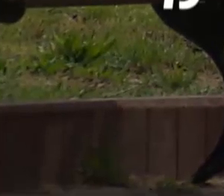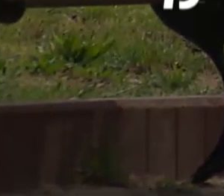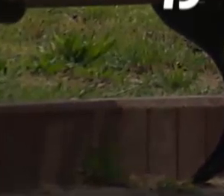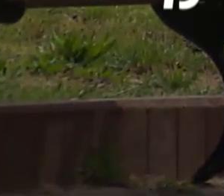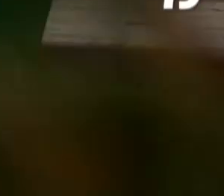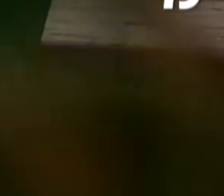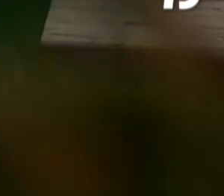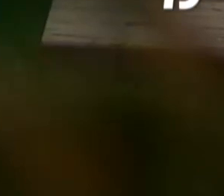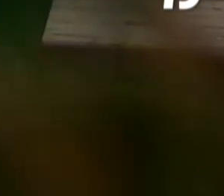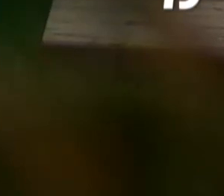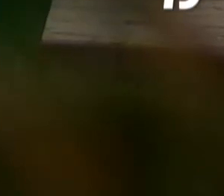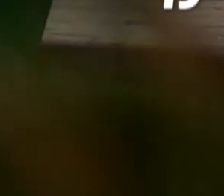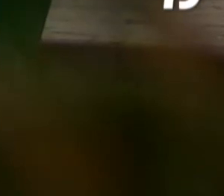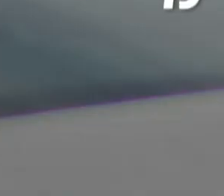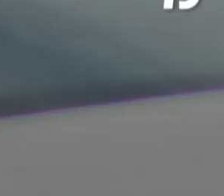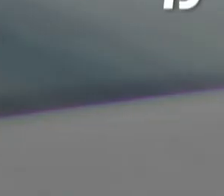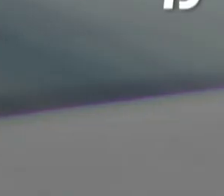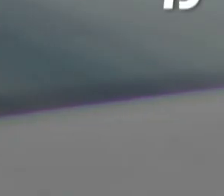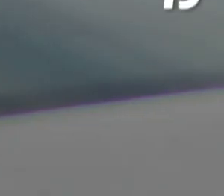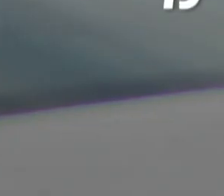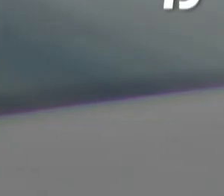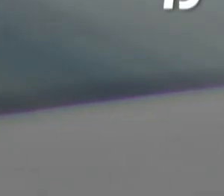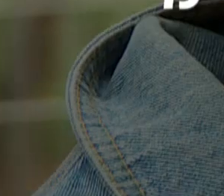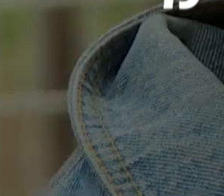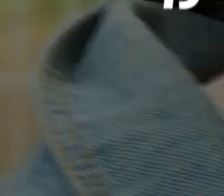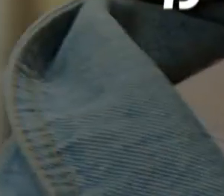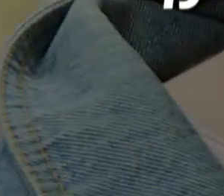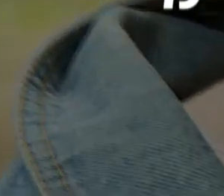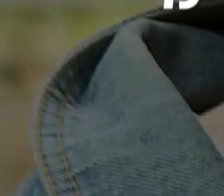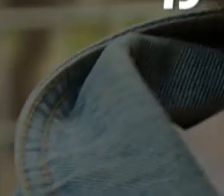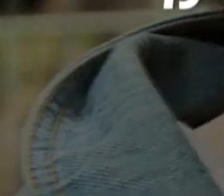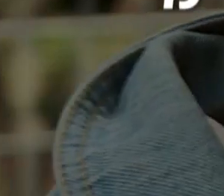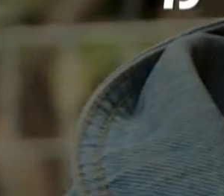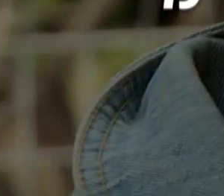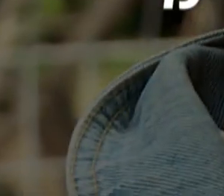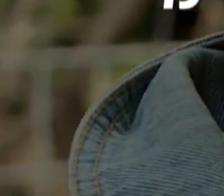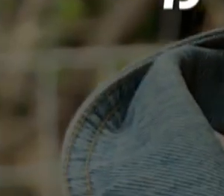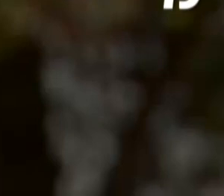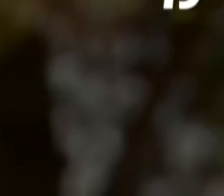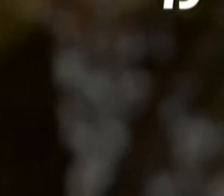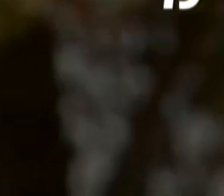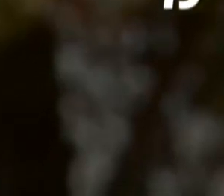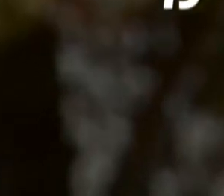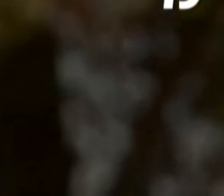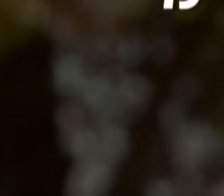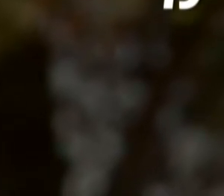החמישי, במלאת 30 שנה לעלייה מברית המועצות. זה היה גזענות שרוסי, שזה משהו...